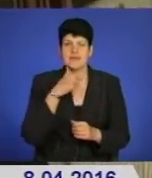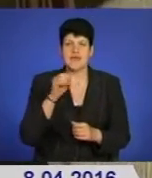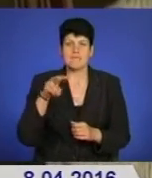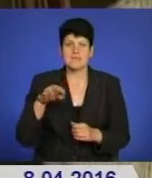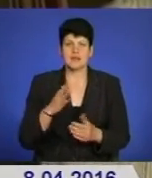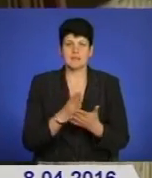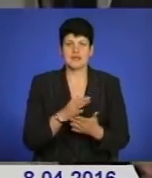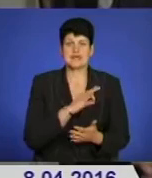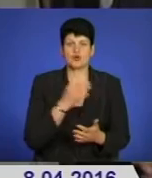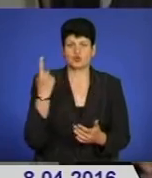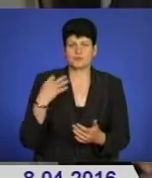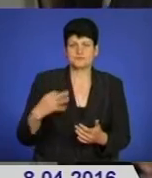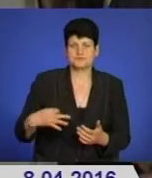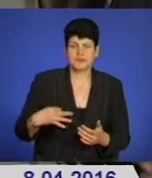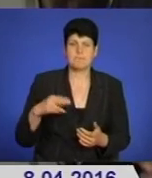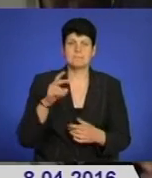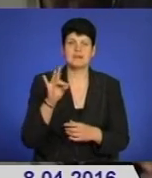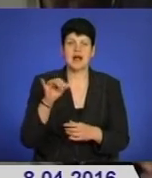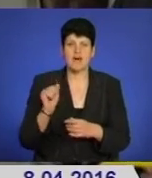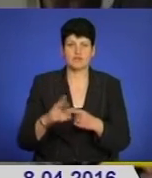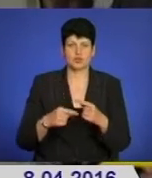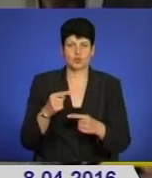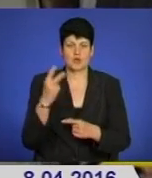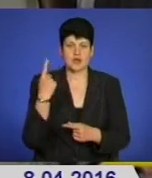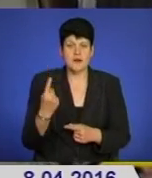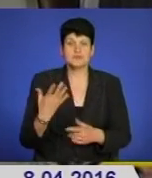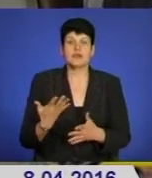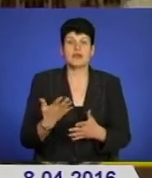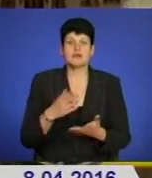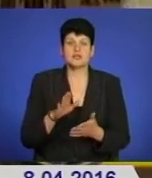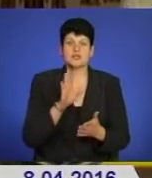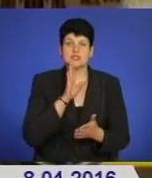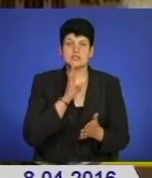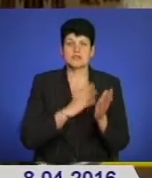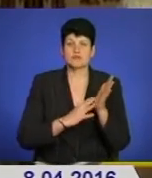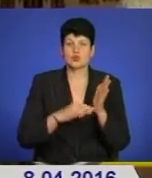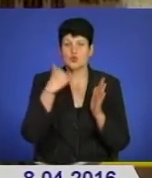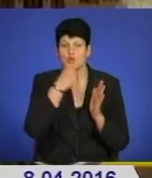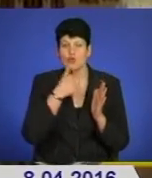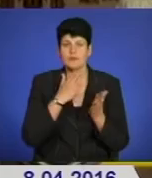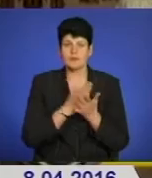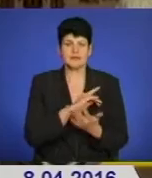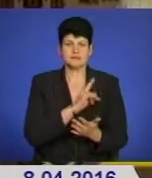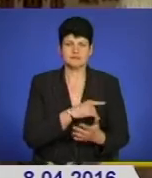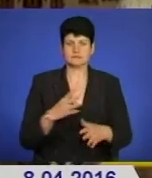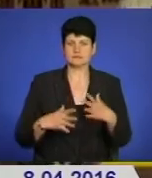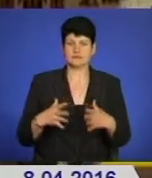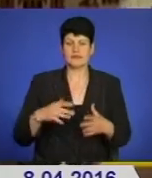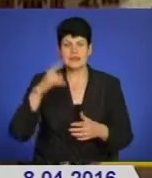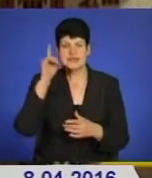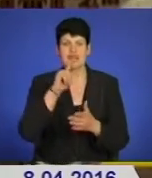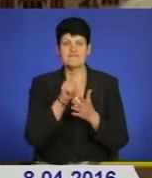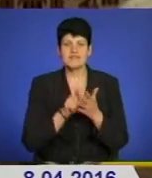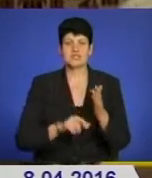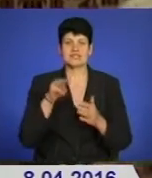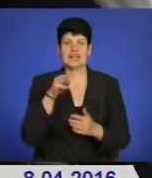сина, має правнука. Незважаючи на те, що жінці майже 90, вона ще сповнена сил та енергії, досі знає на пам'ять вірші